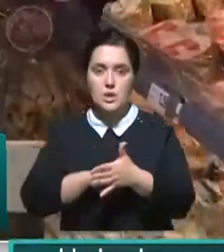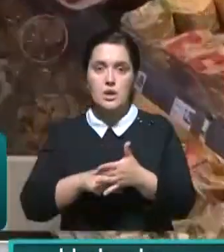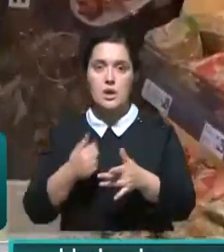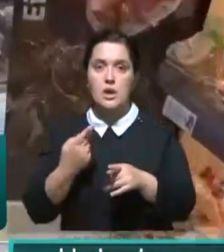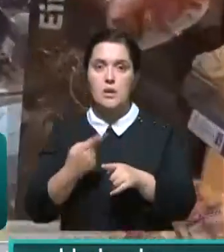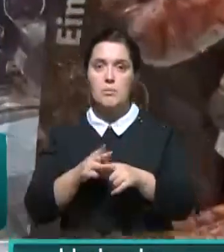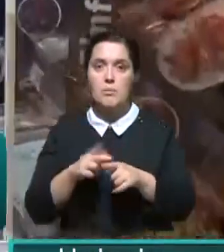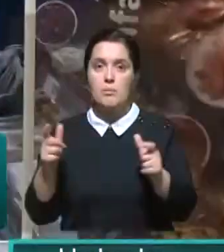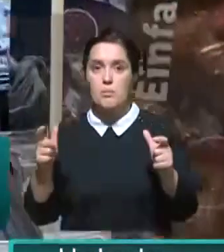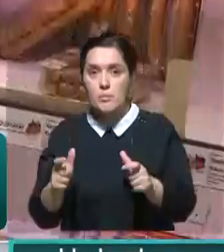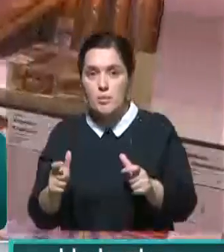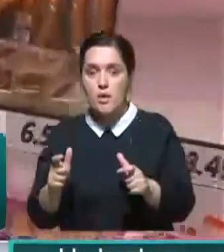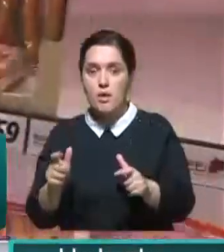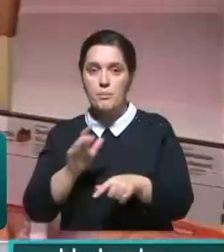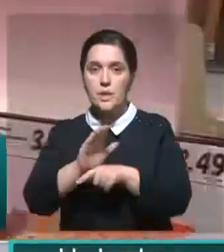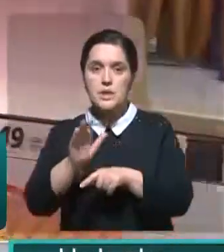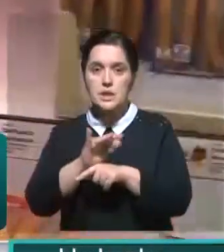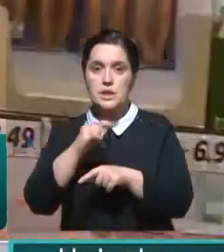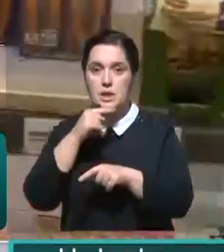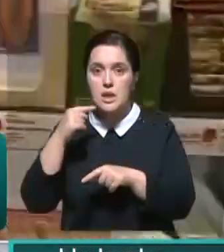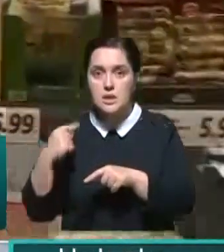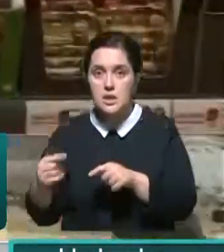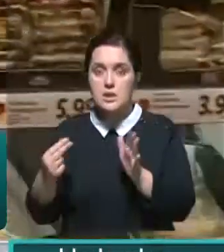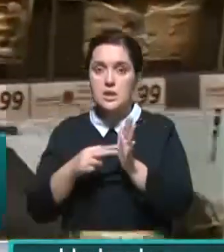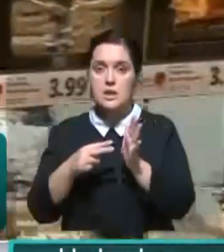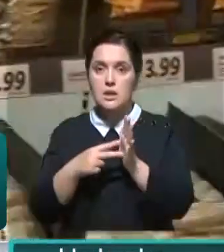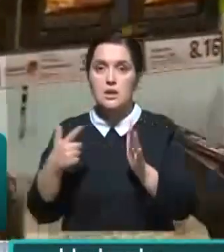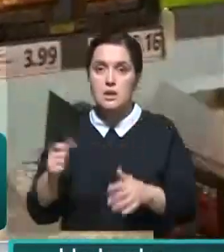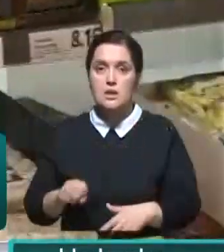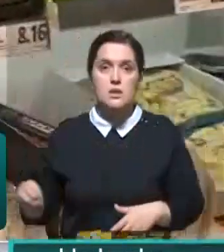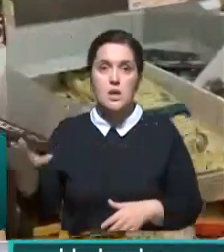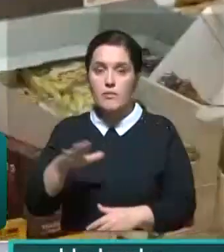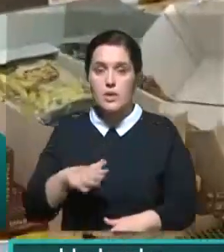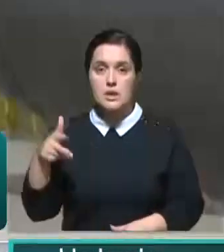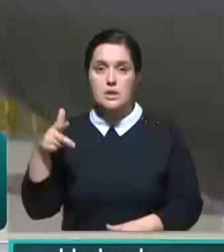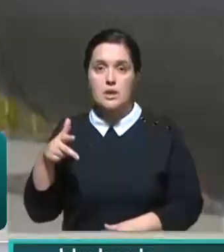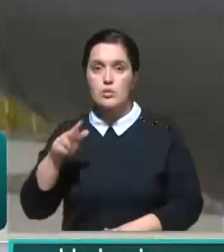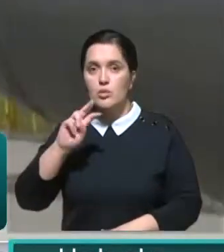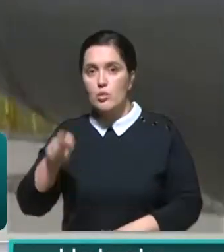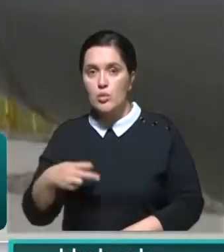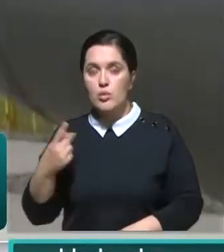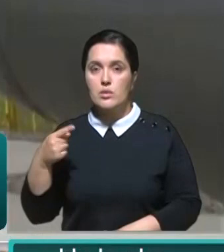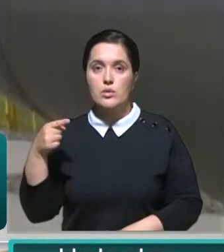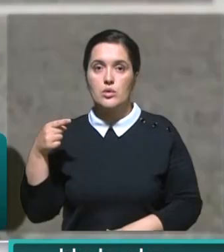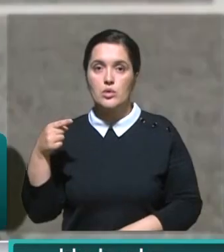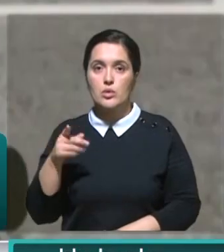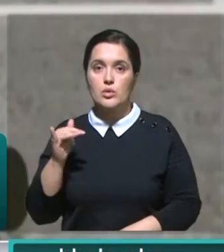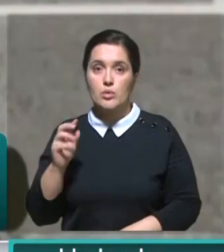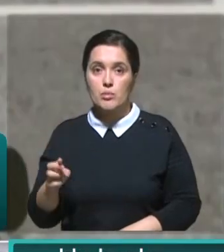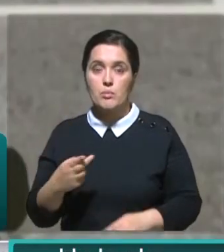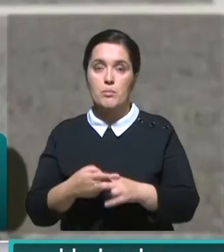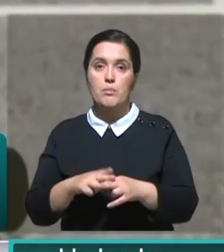в том числе пандемия, ограничение поставок газа из России. Между тем, цена на газ в Европе превысила 3000 долларов за 1000 кубов, впервые с